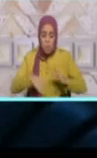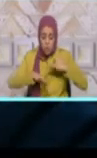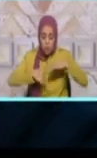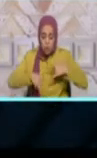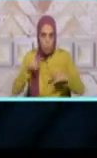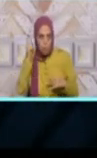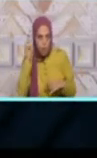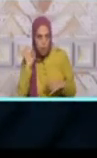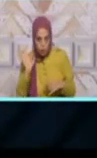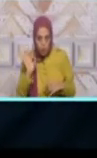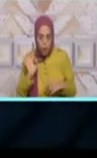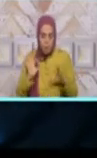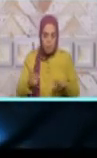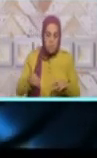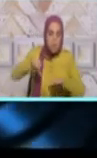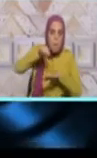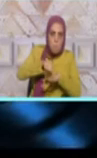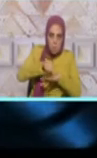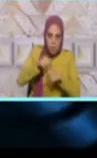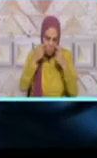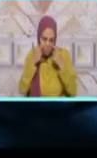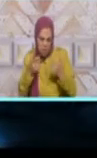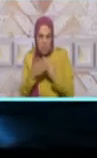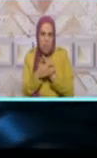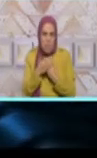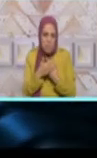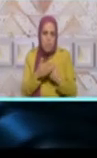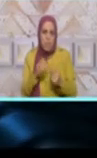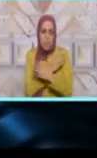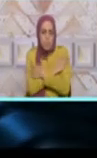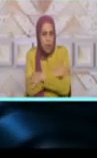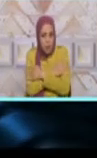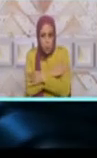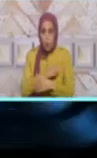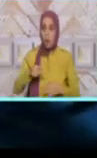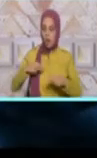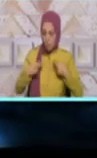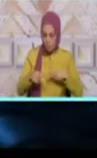ان هو يتم ايداعه في احد دور الرعايه الاجتماعيه، ويتم طبعا لما